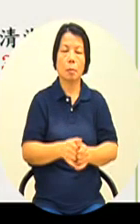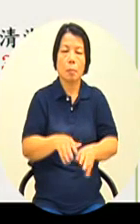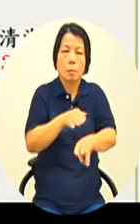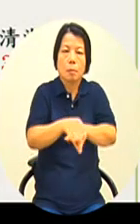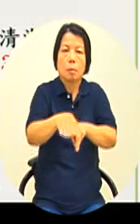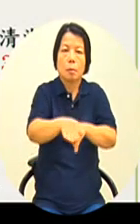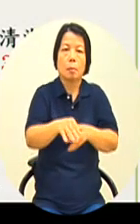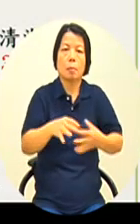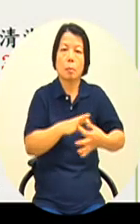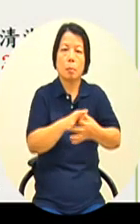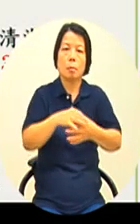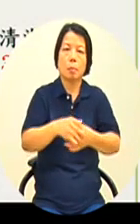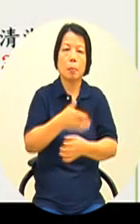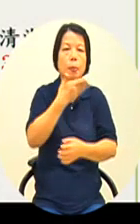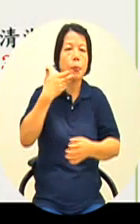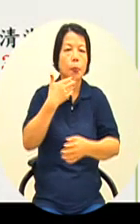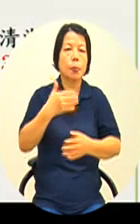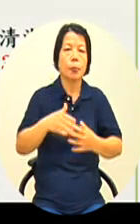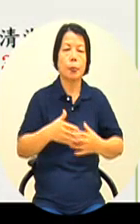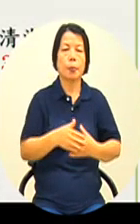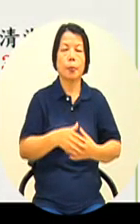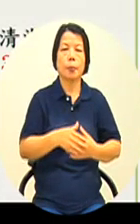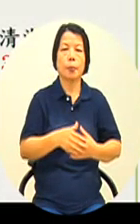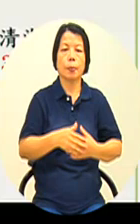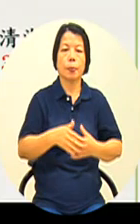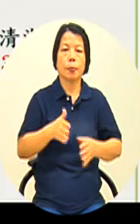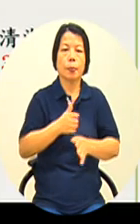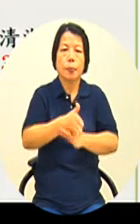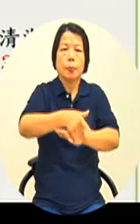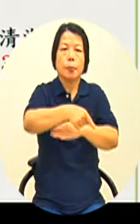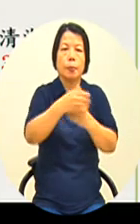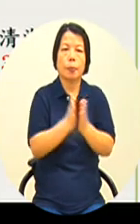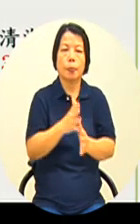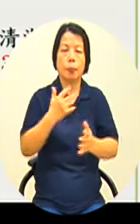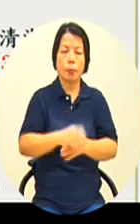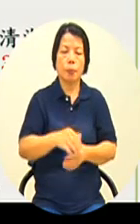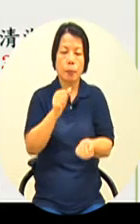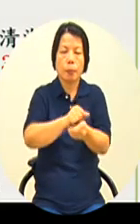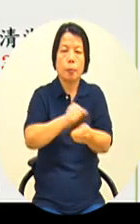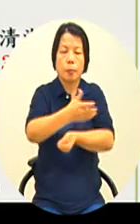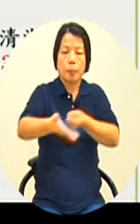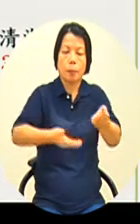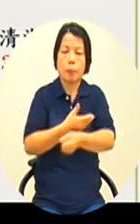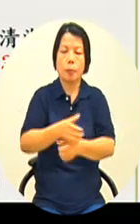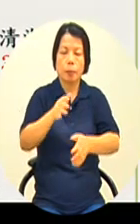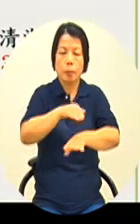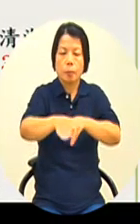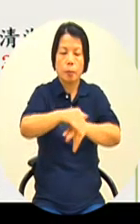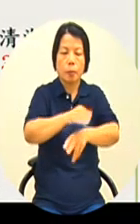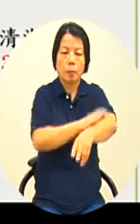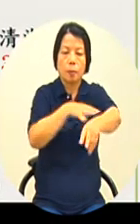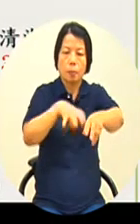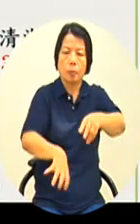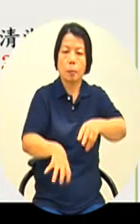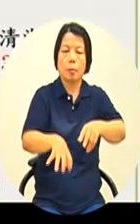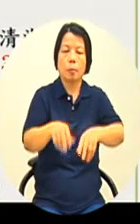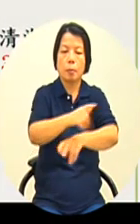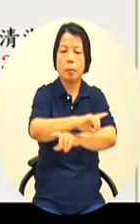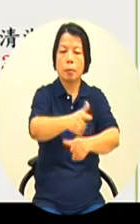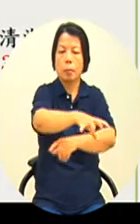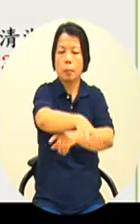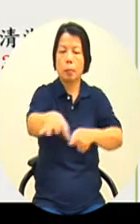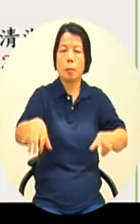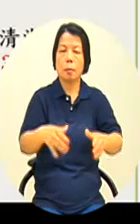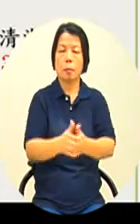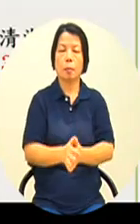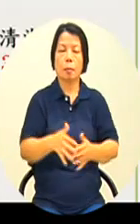湾区、都会核心区、澄清湖地区及高铁左营车站等地区啊。路线总长度